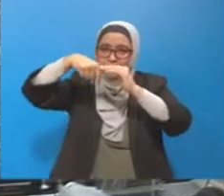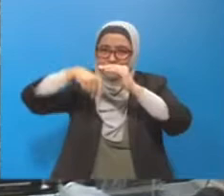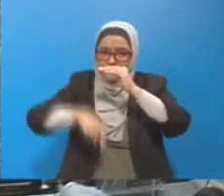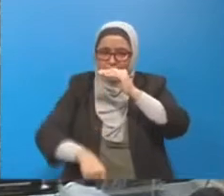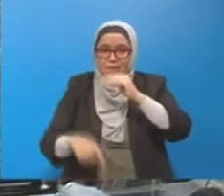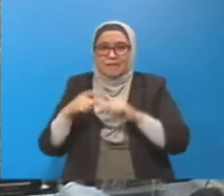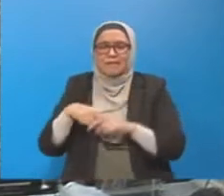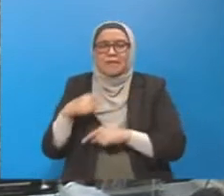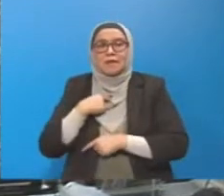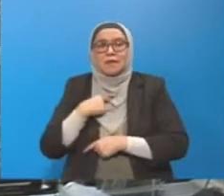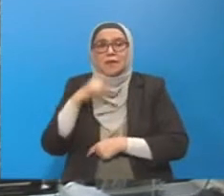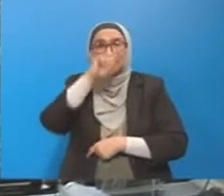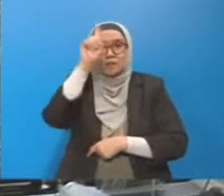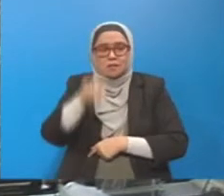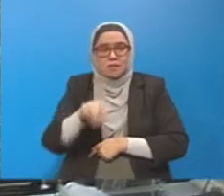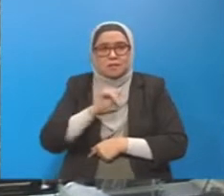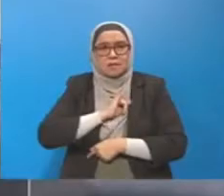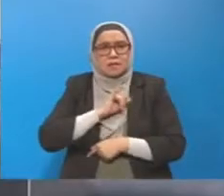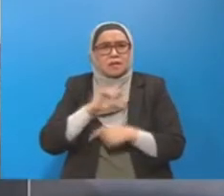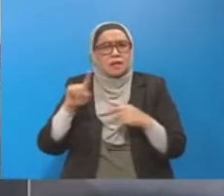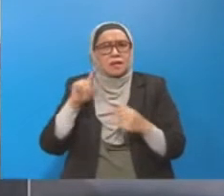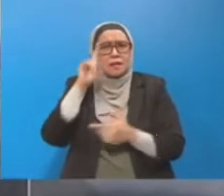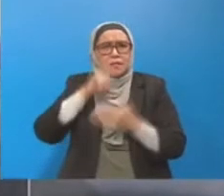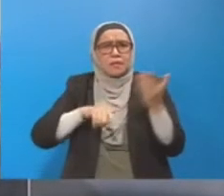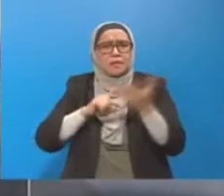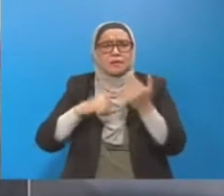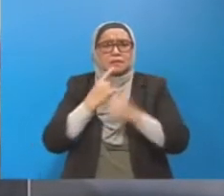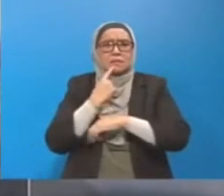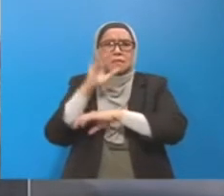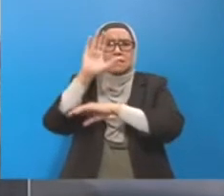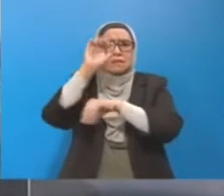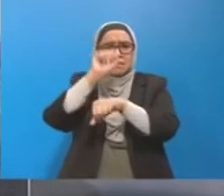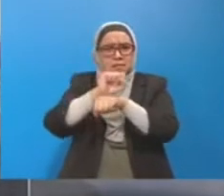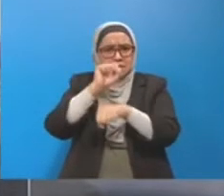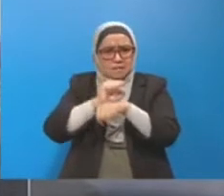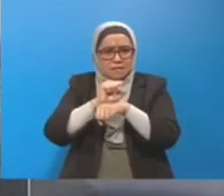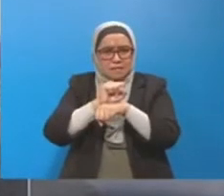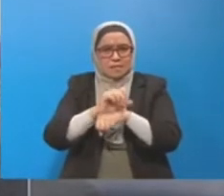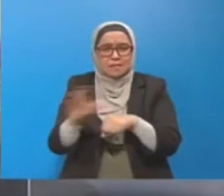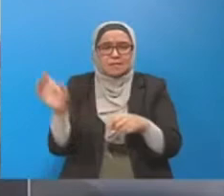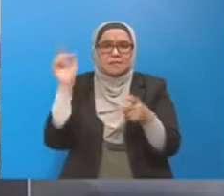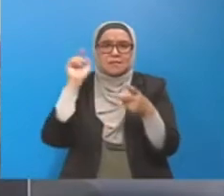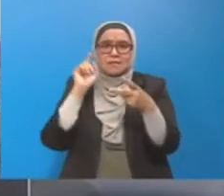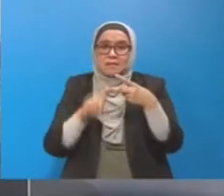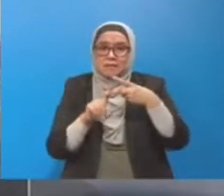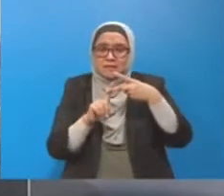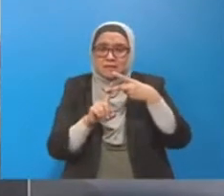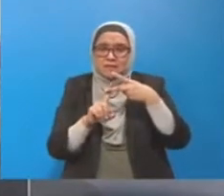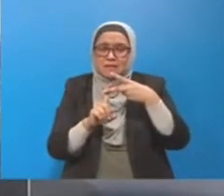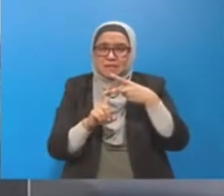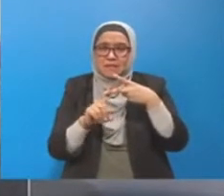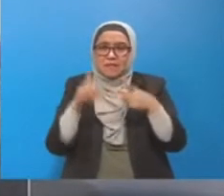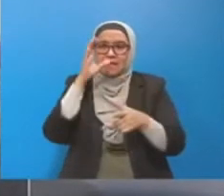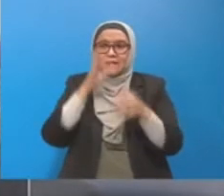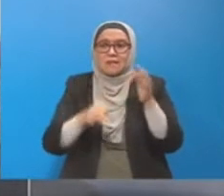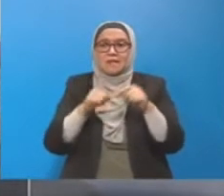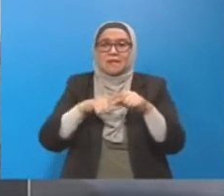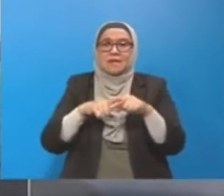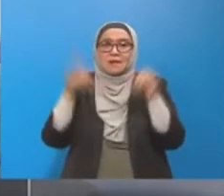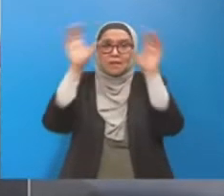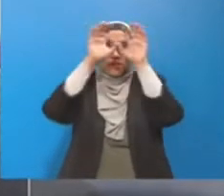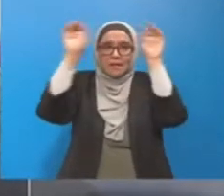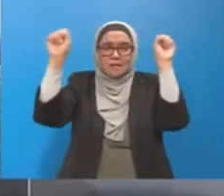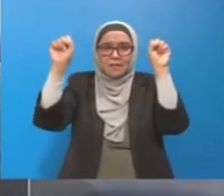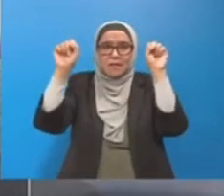job security golongan pekerja sekiranya pihak majikan yang berada dalam perusahaan kecil dan